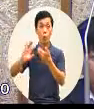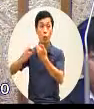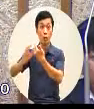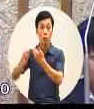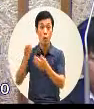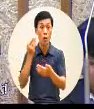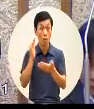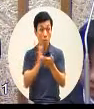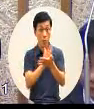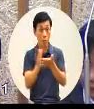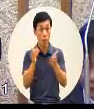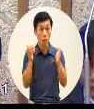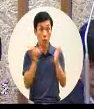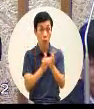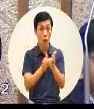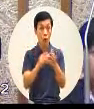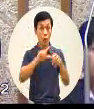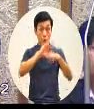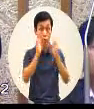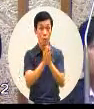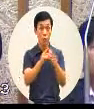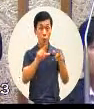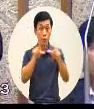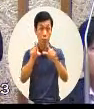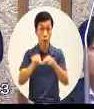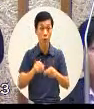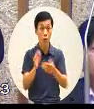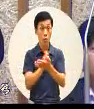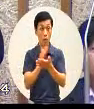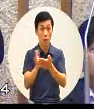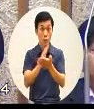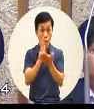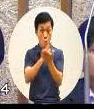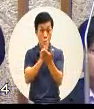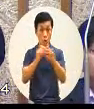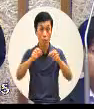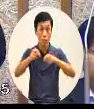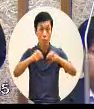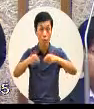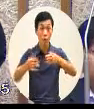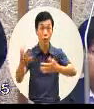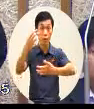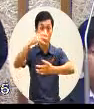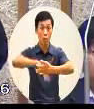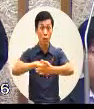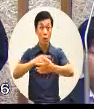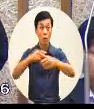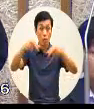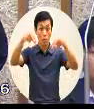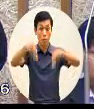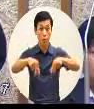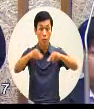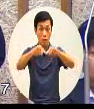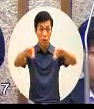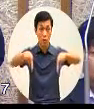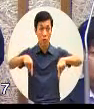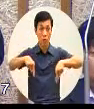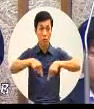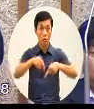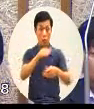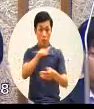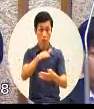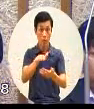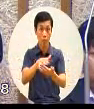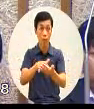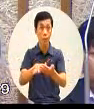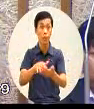料全部拢按照伊的编算书来对，可、就是纳入我们的合约的范畴。所以全部都